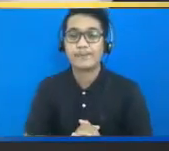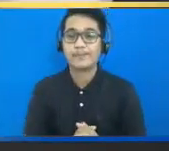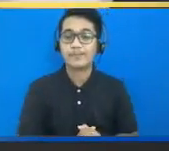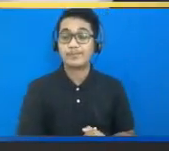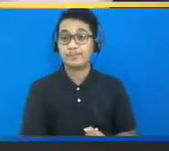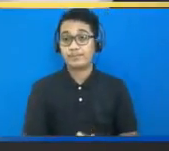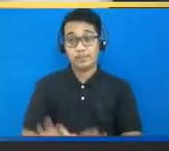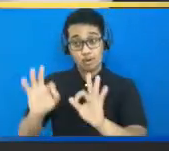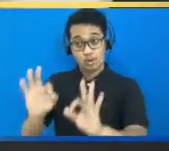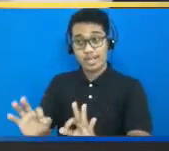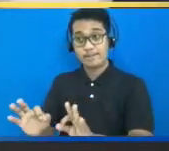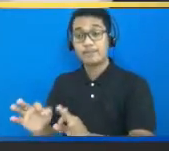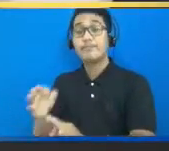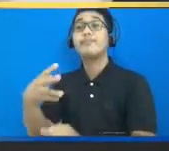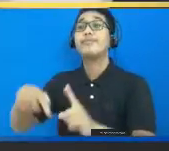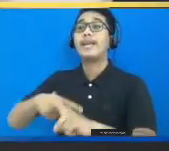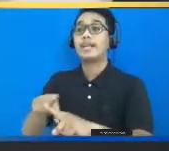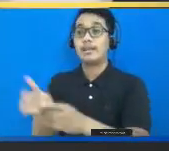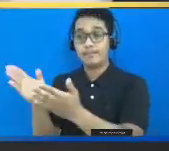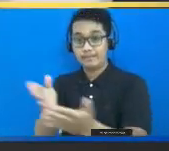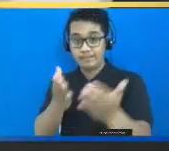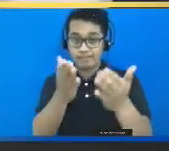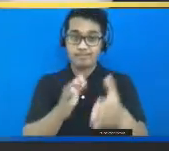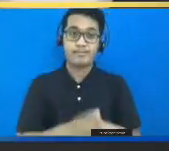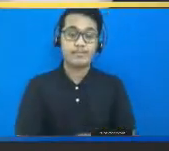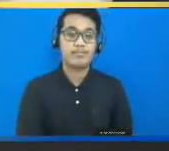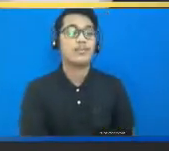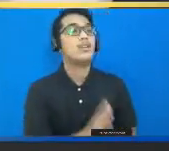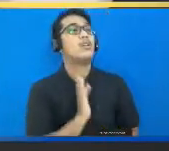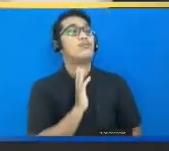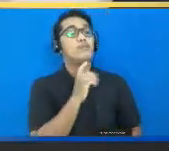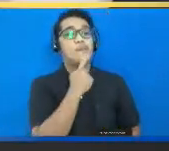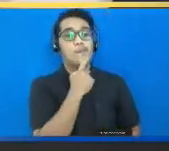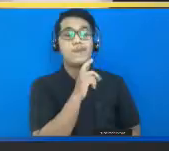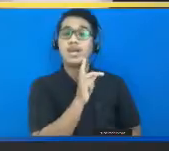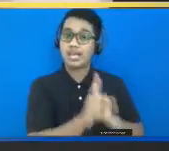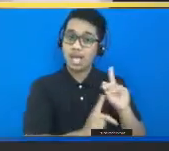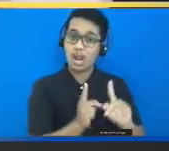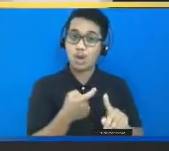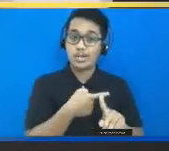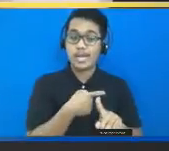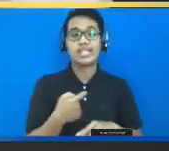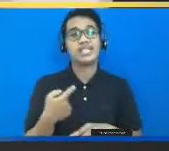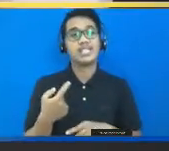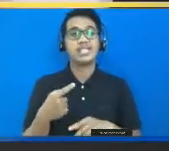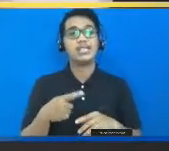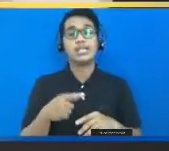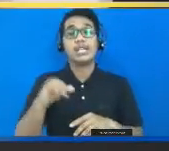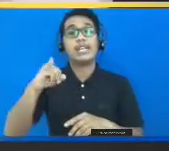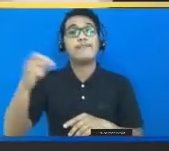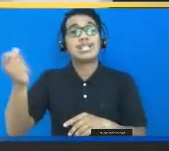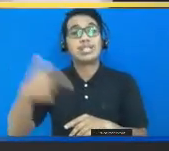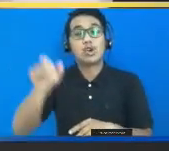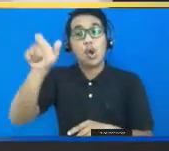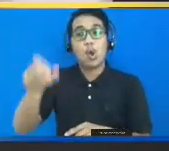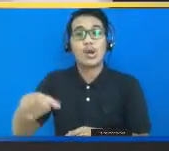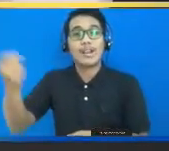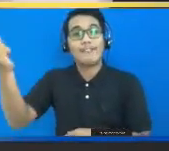Eka Oke kalau apa dari sisi investor